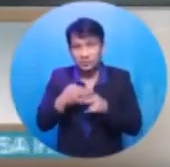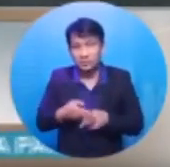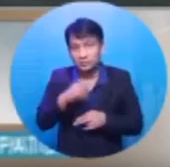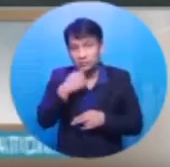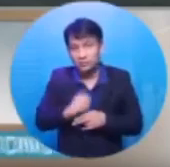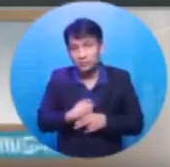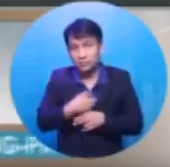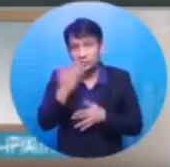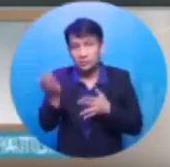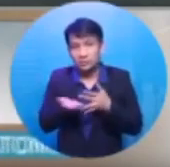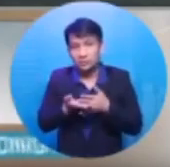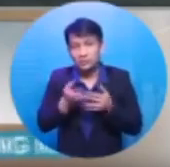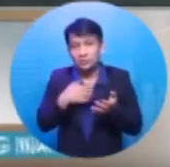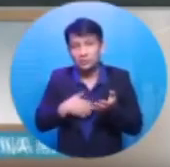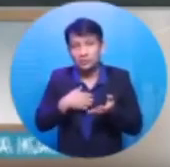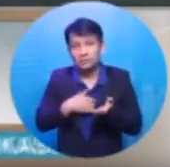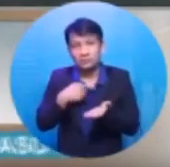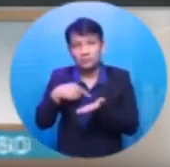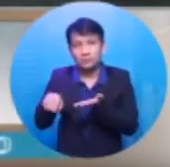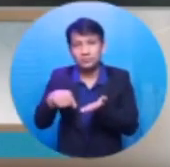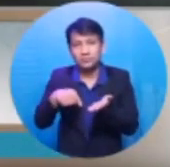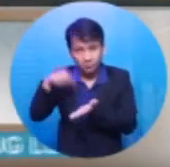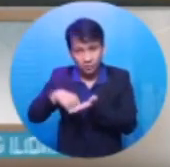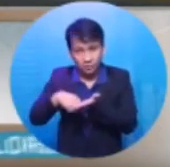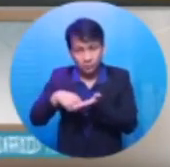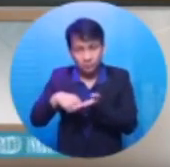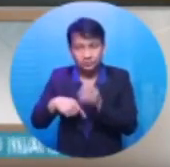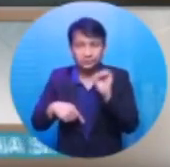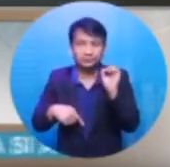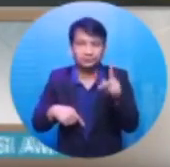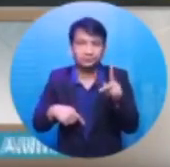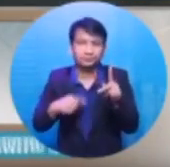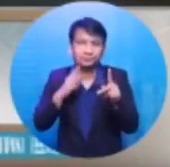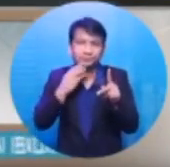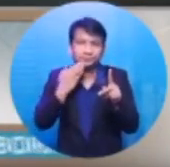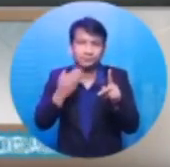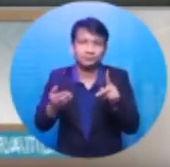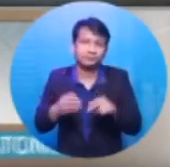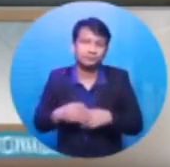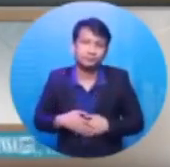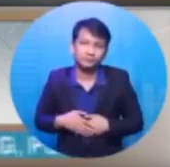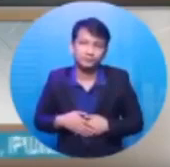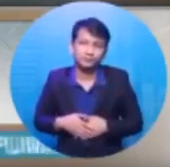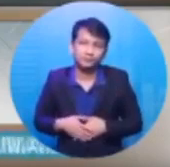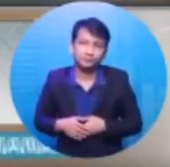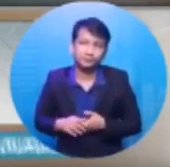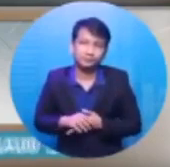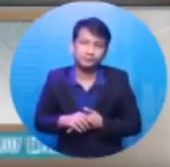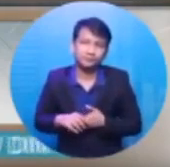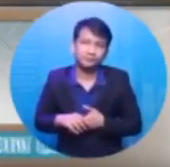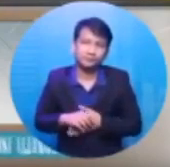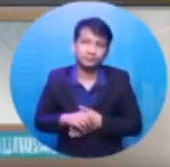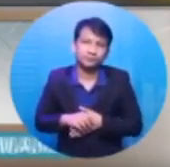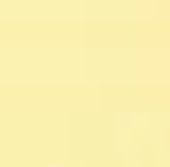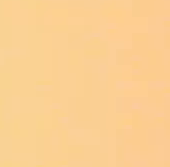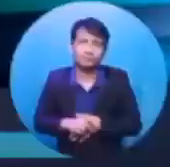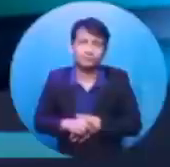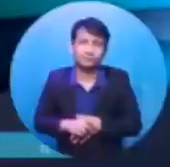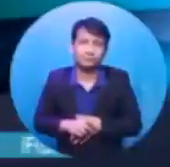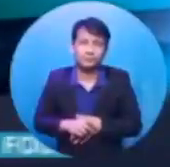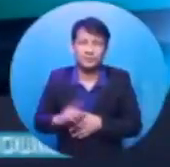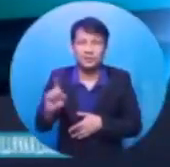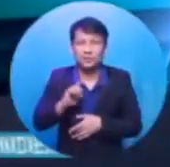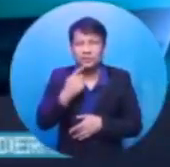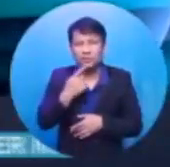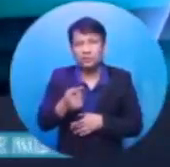na mapapainan po, mamumultahan ng 1,000. Okay, sir? Okay po. Sige salamat po, sir. Thank you, sir. Po. Okay po, salamat din po. Thank you po.